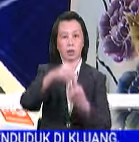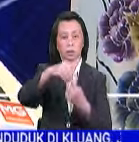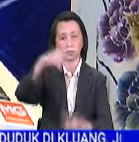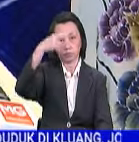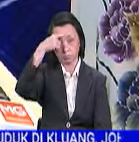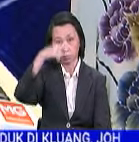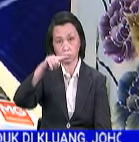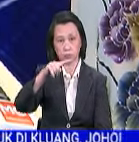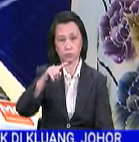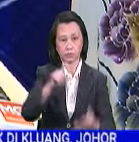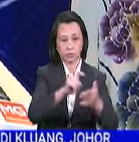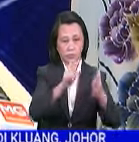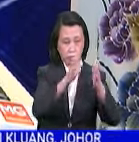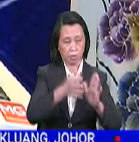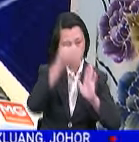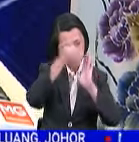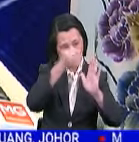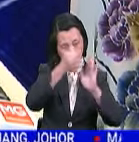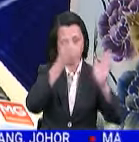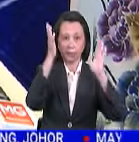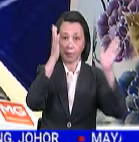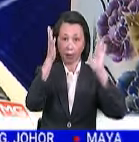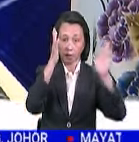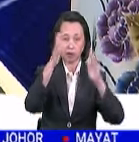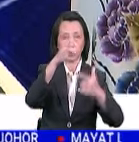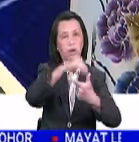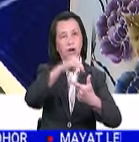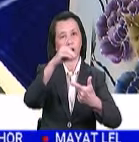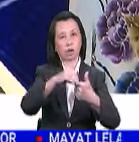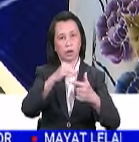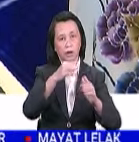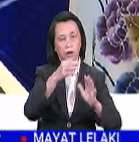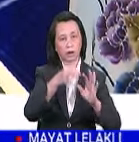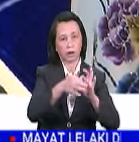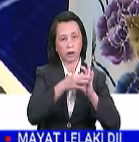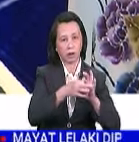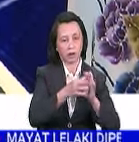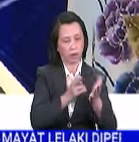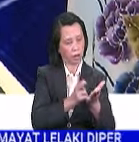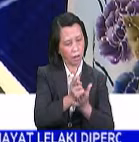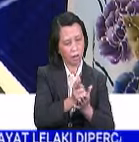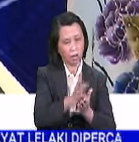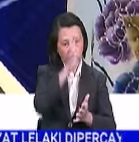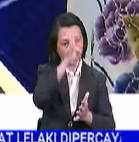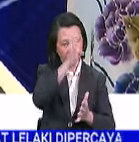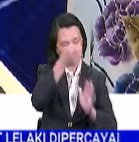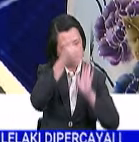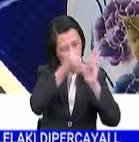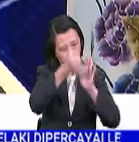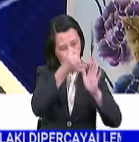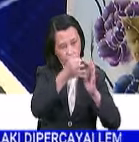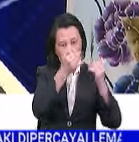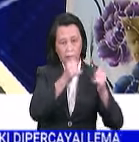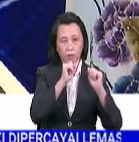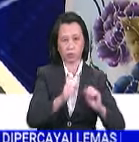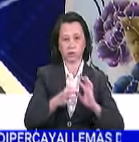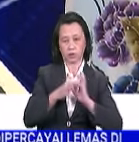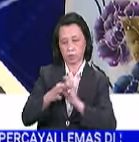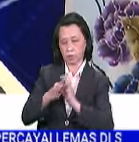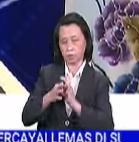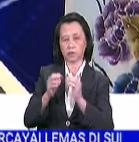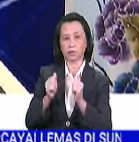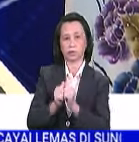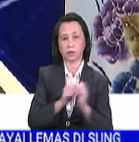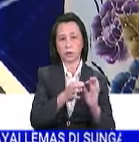untuk penerbit-penerbit filem tempatan atau pemilik-pemilik hak cipta filem tempatan agar dapat bekerjasama dengan